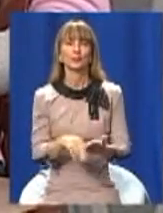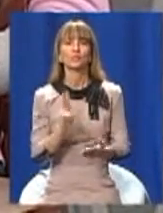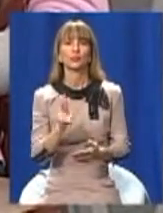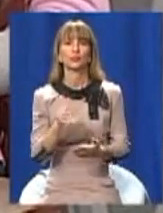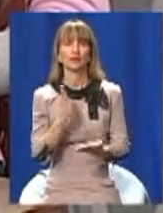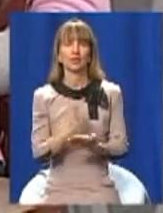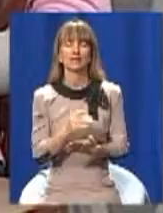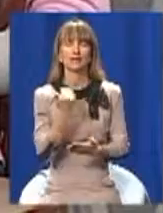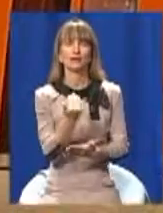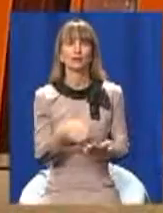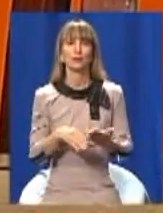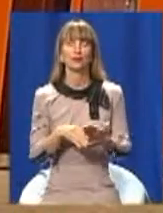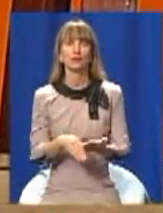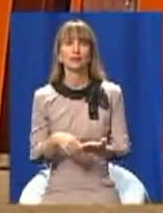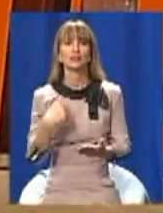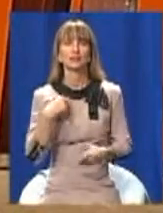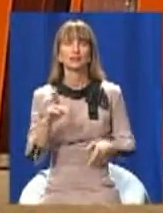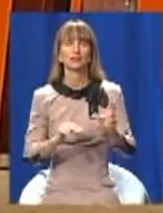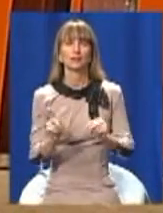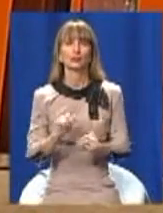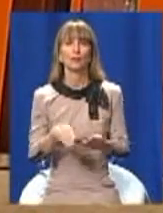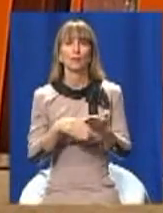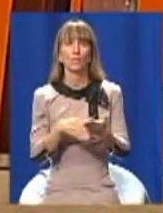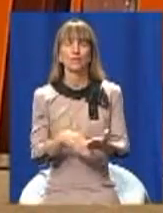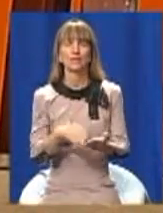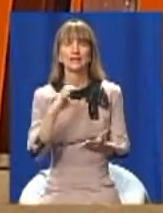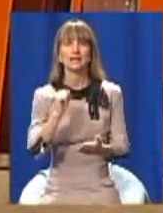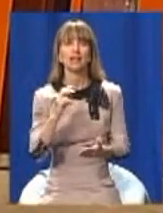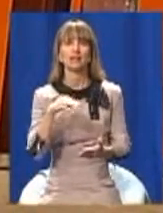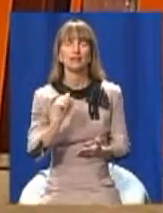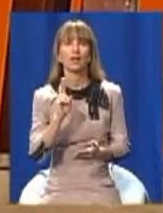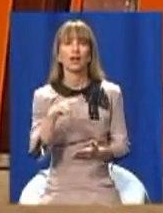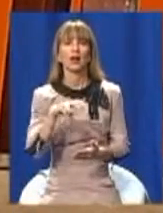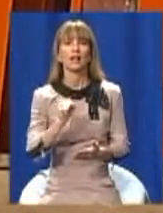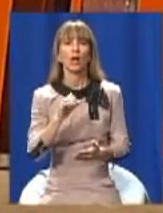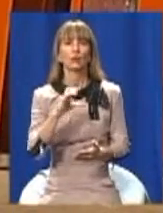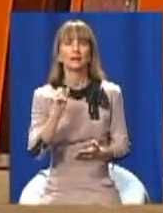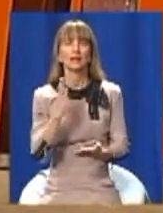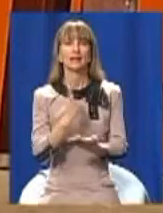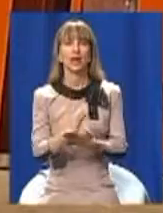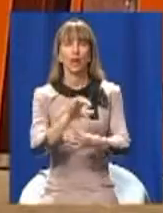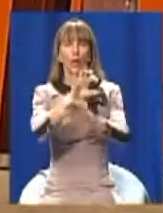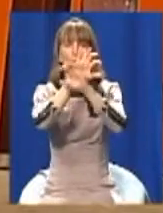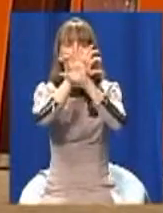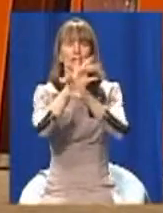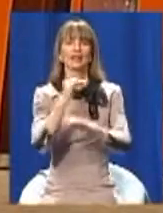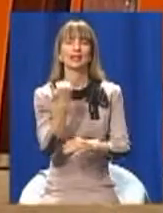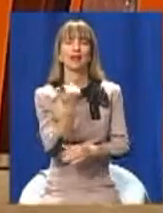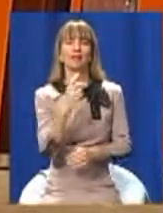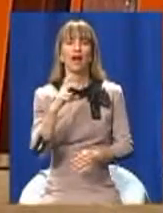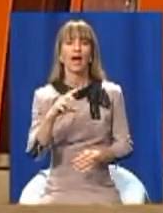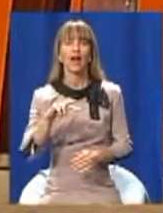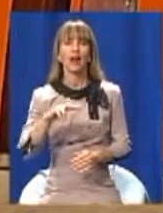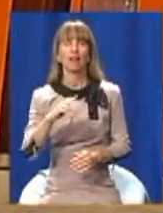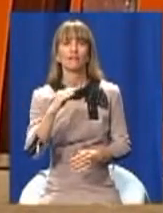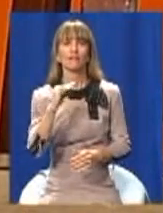хто є його помічниками? Я вважаю, що помічниками Санта-Клауса є Оні і його ельфи. А